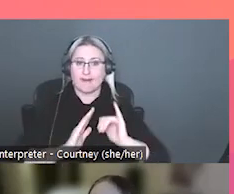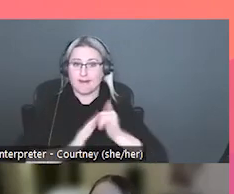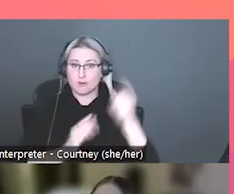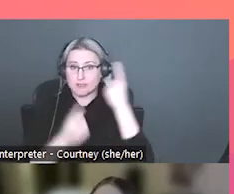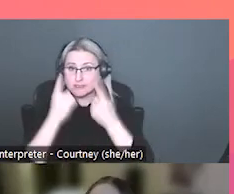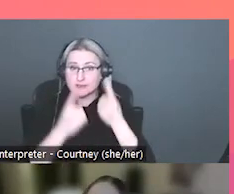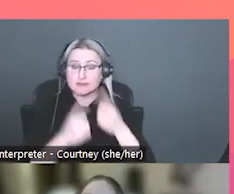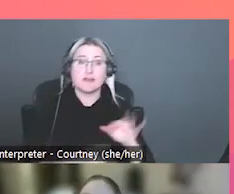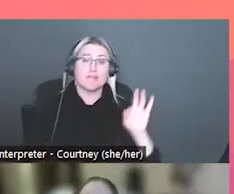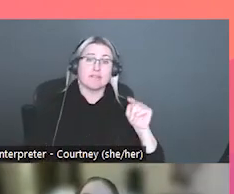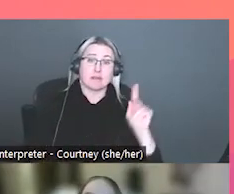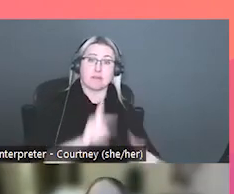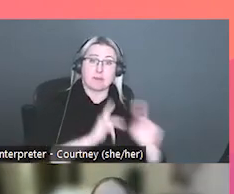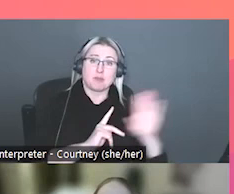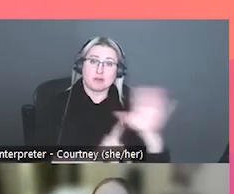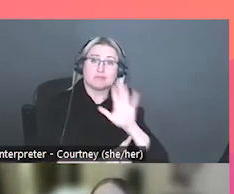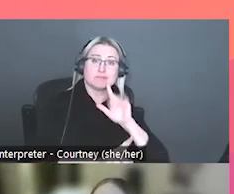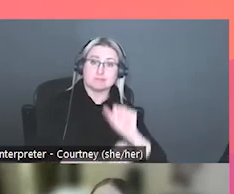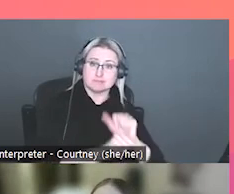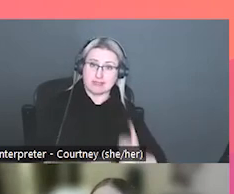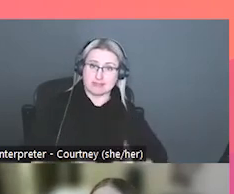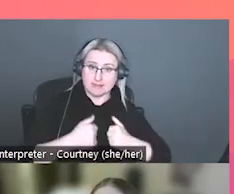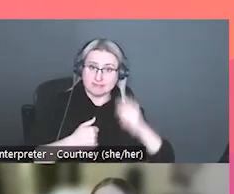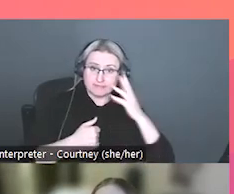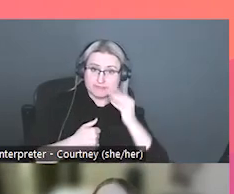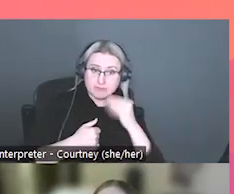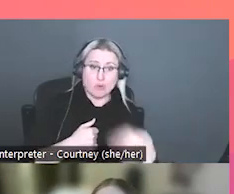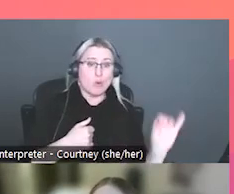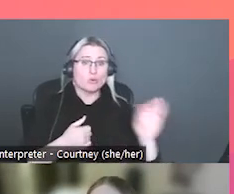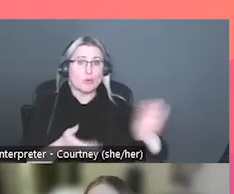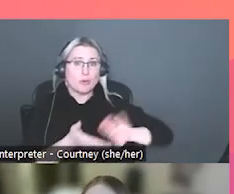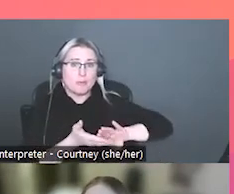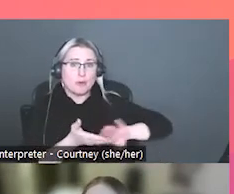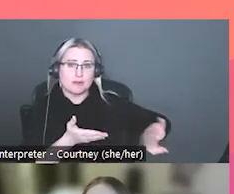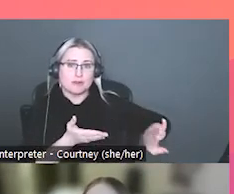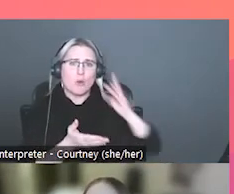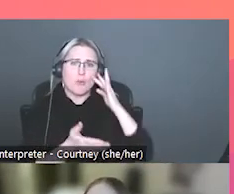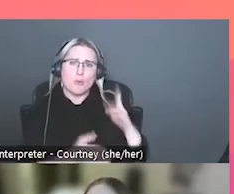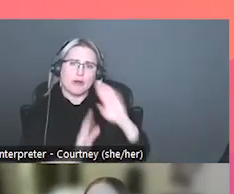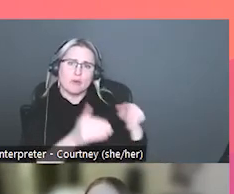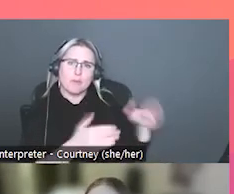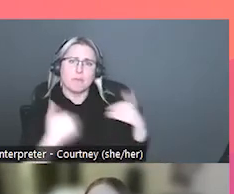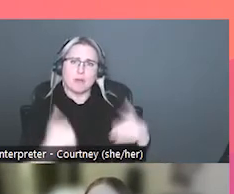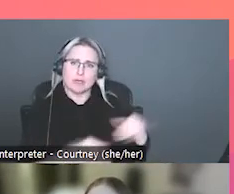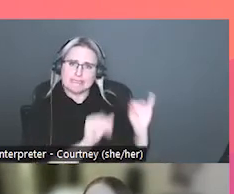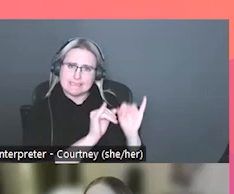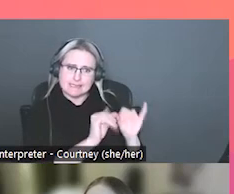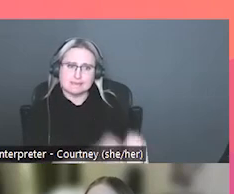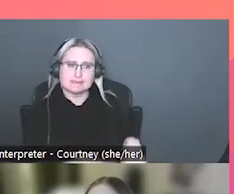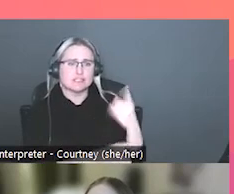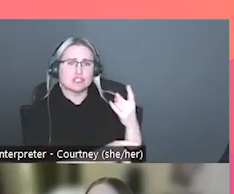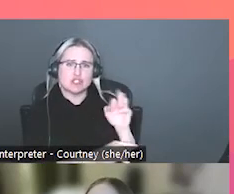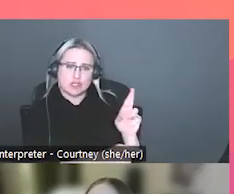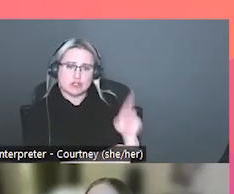tenant compte des expériences de marginalisation vécues par des personnes corpulentes en fonction de leur taille, de leur sexe, de leur genre, de